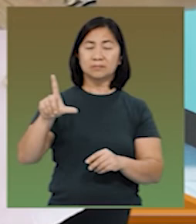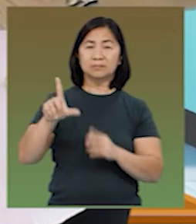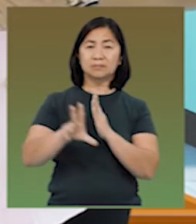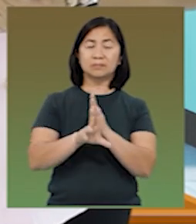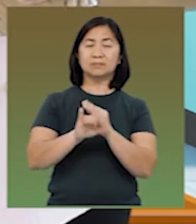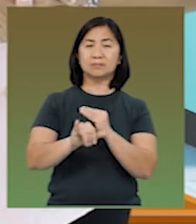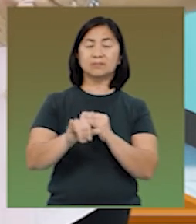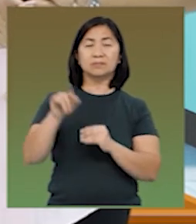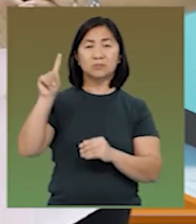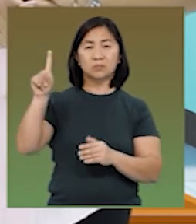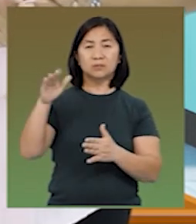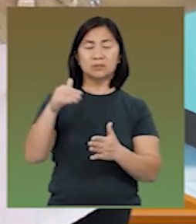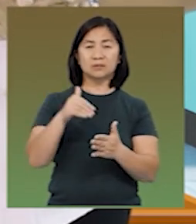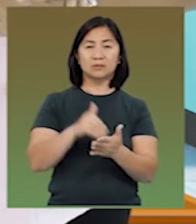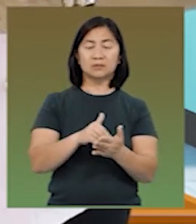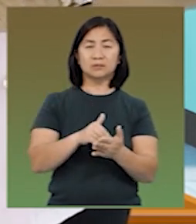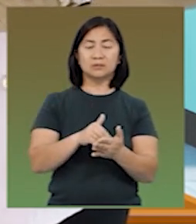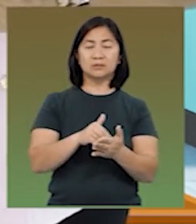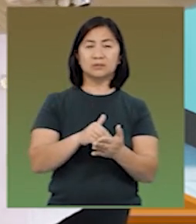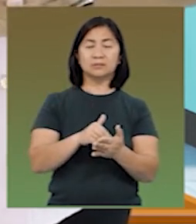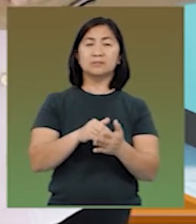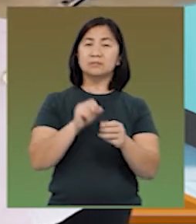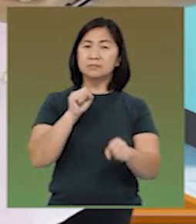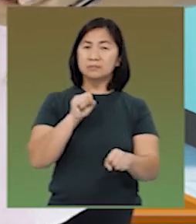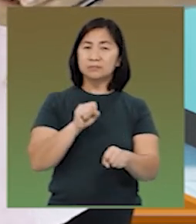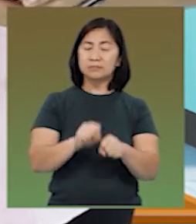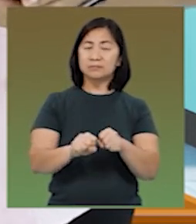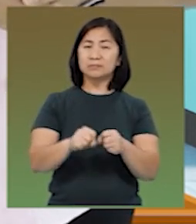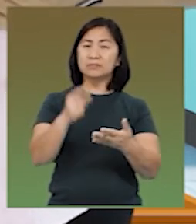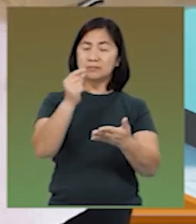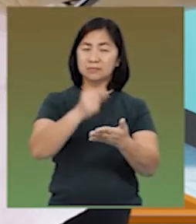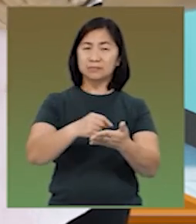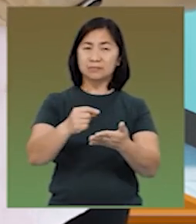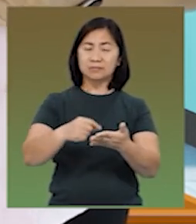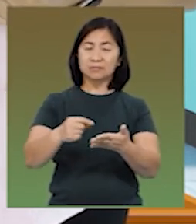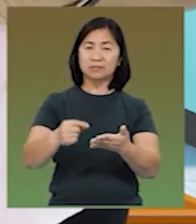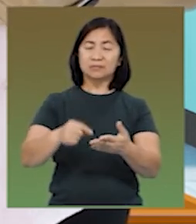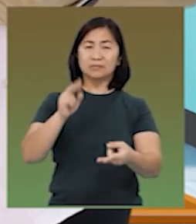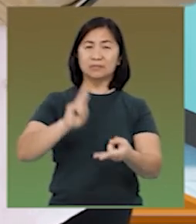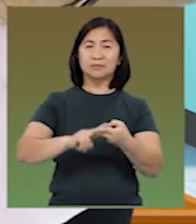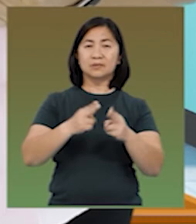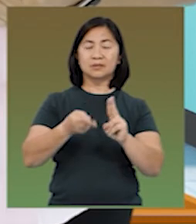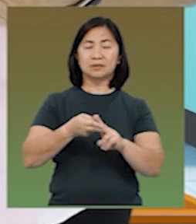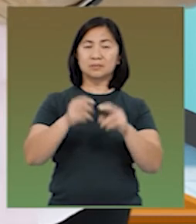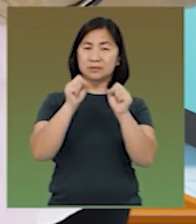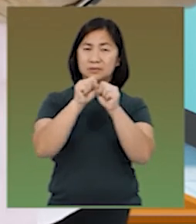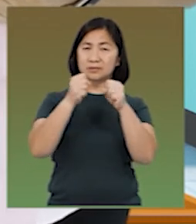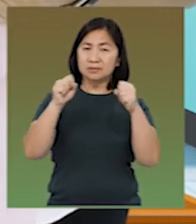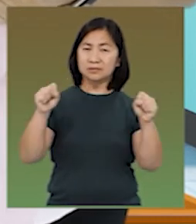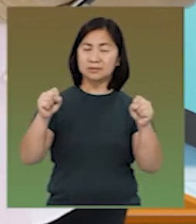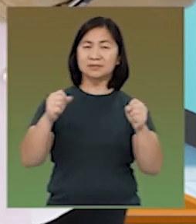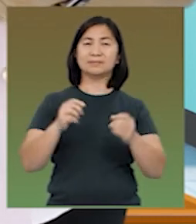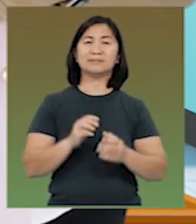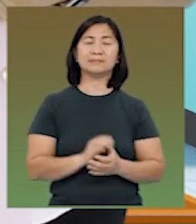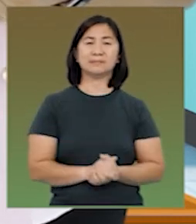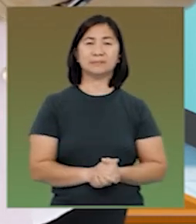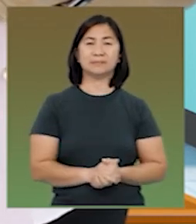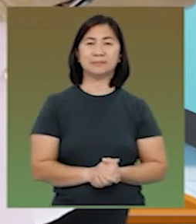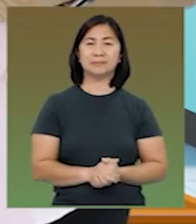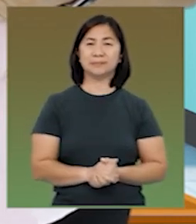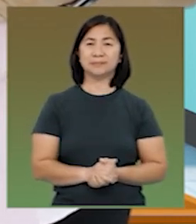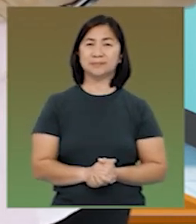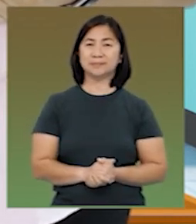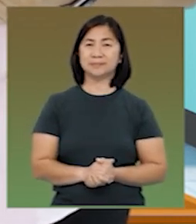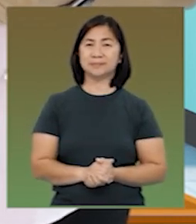of liters by 1,000. Kaya, isulat na ang number sentence.